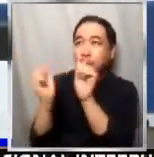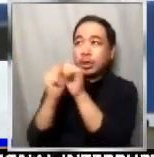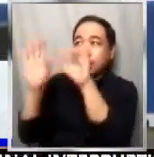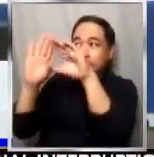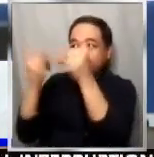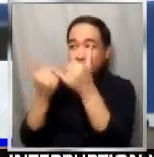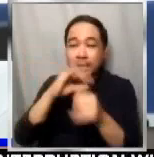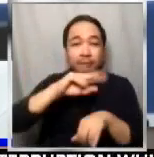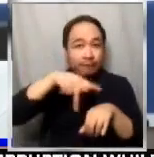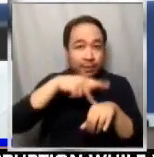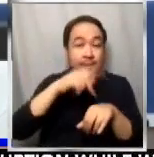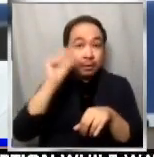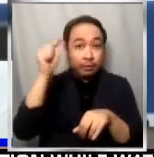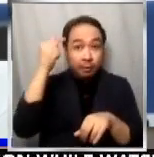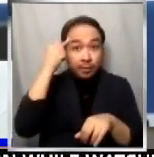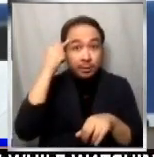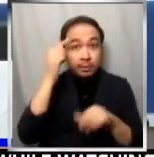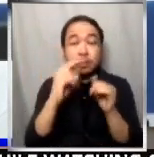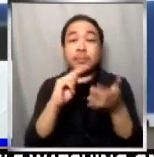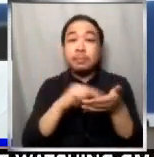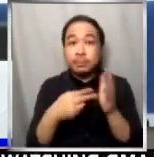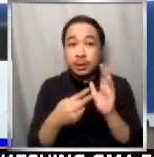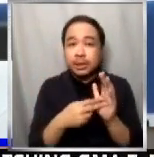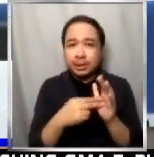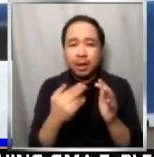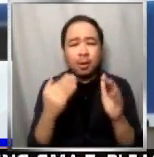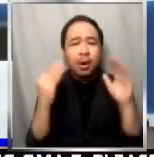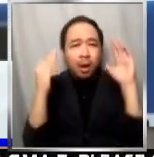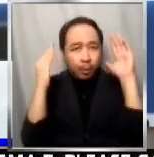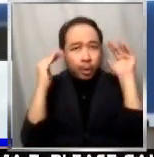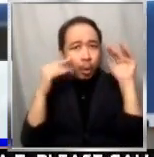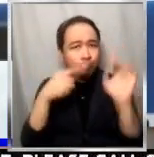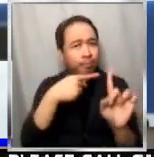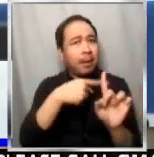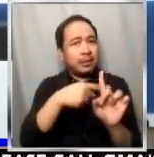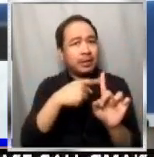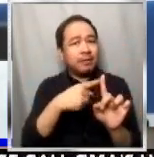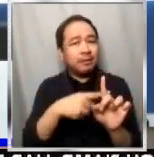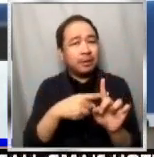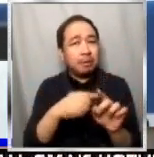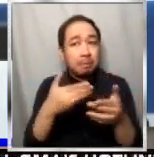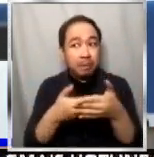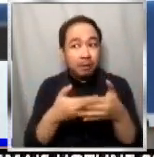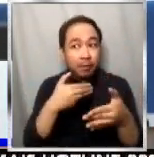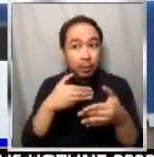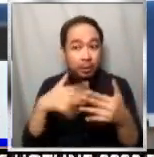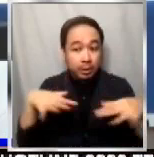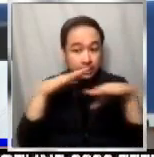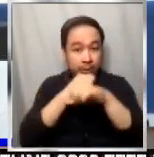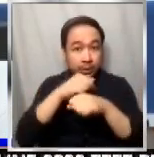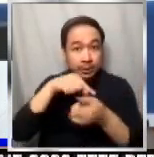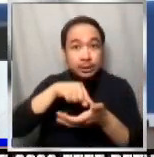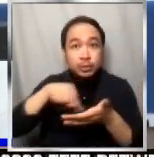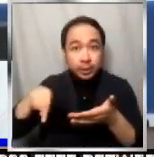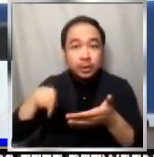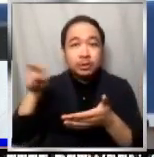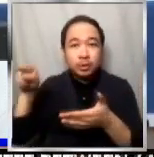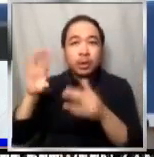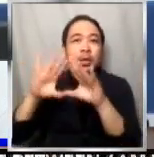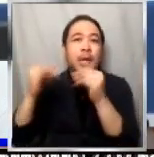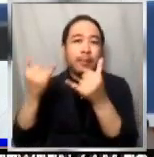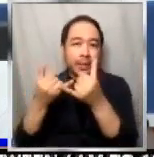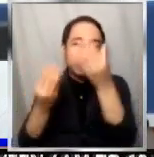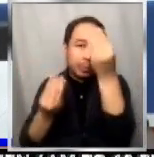government. So we are optimistic that before the end of this week, we will hear from the COVAX initiative